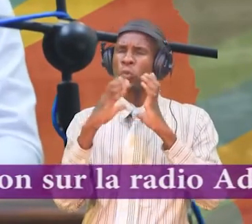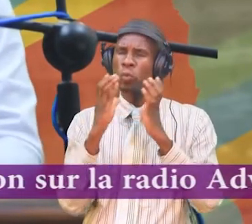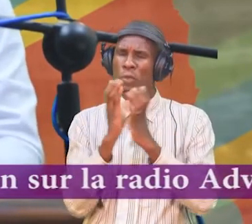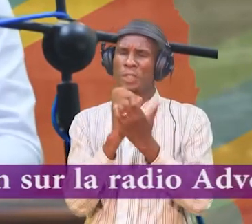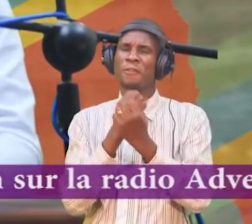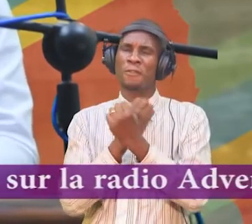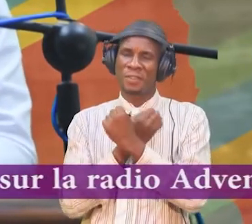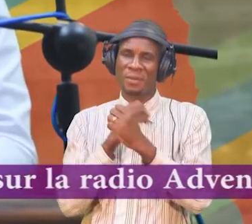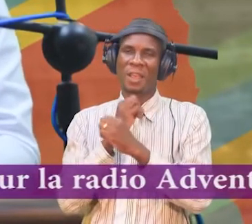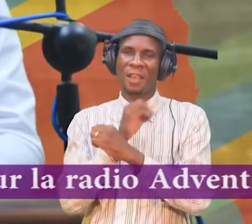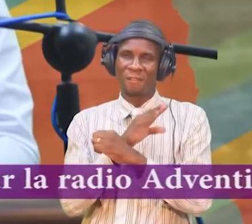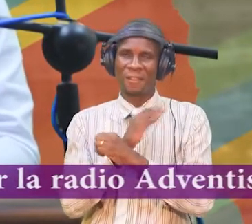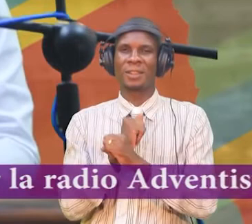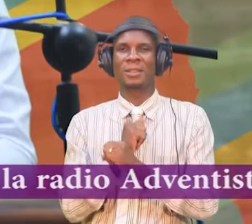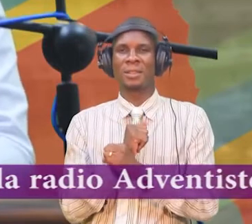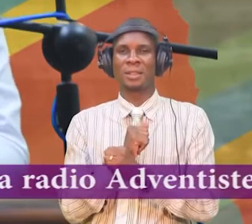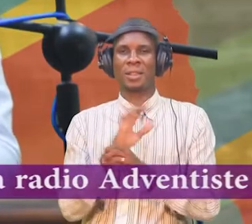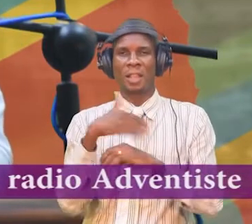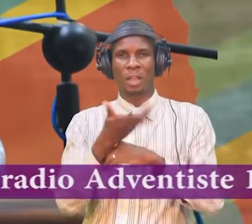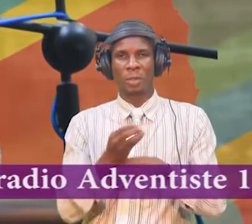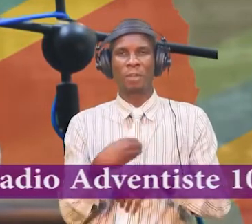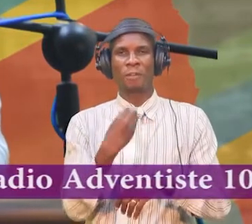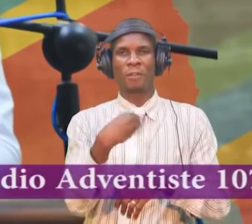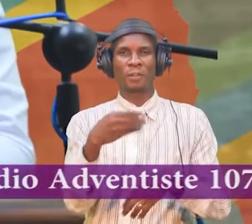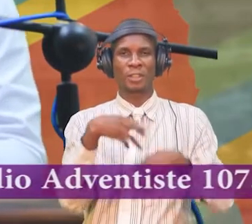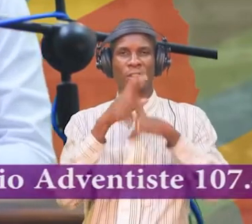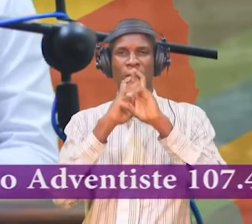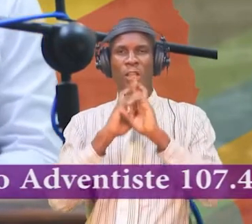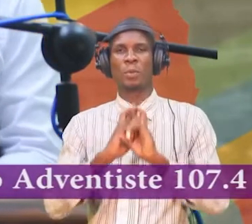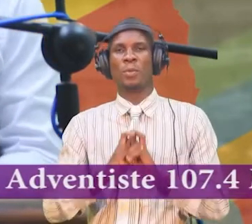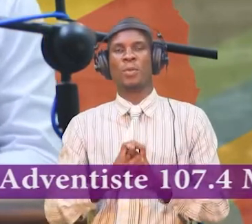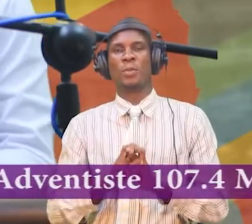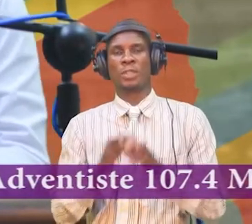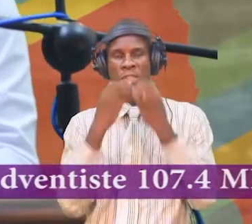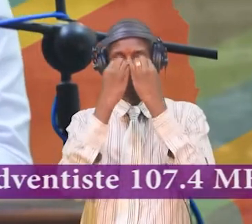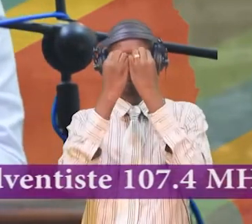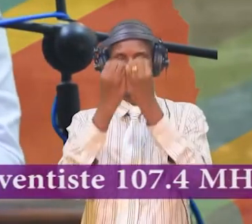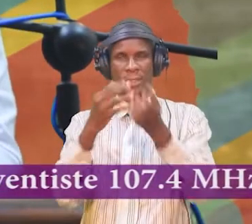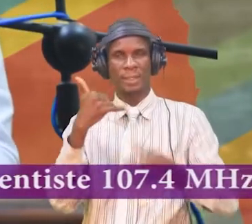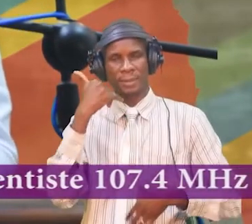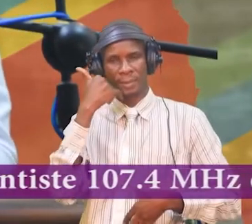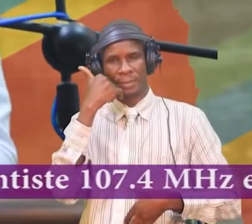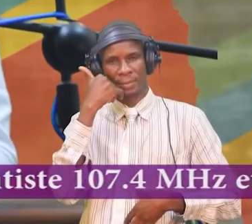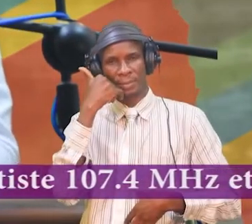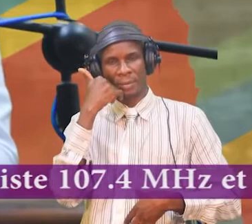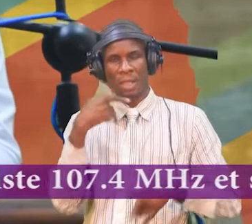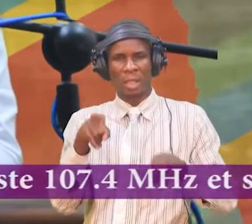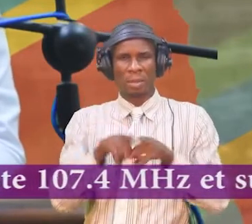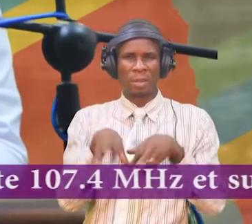internet na nzela ya WhatsApp reçoive poete moko na moko ayeba na kozwa yano na motuna na